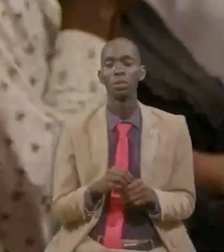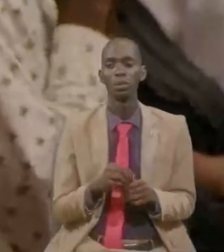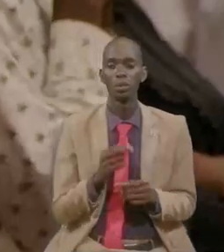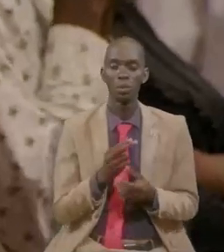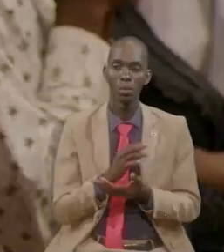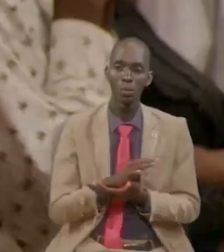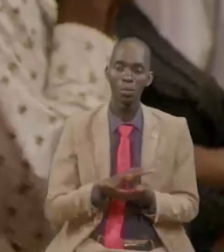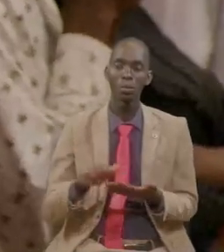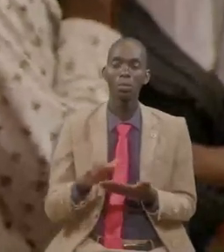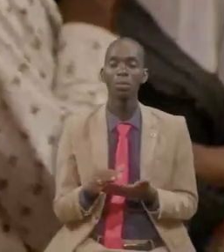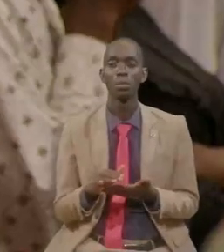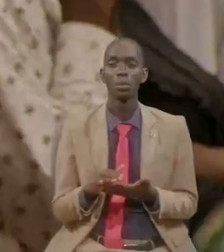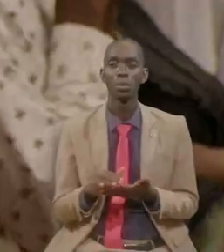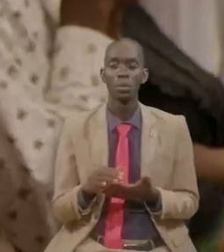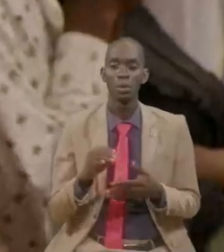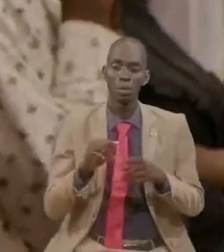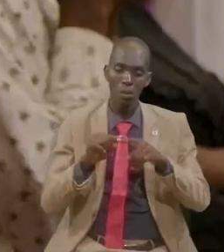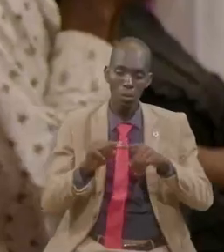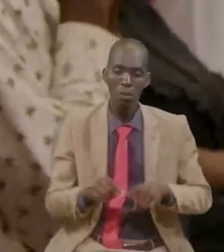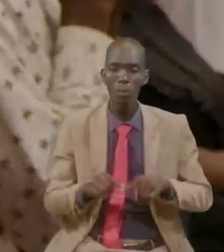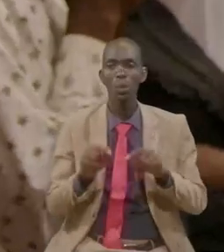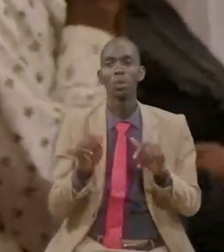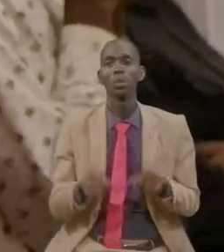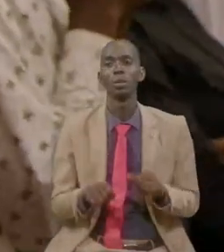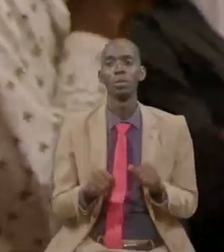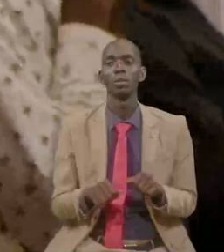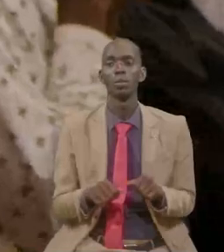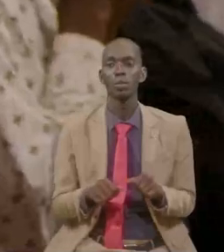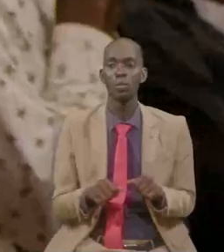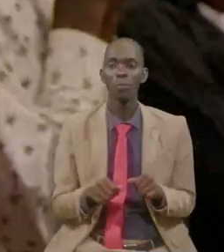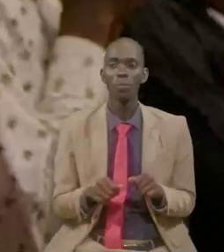Concentre-toi sur la piété. Sois dépendable,